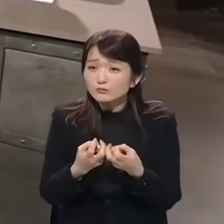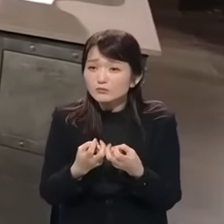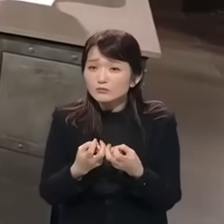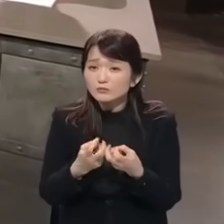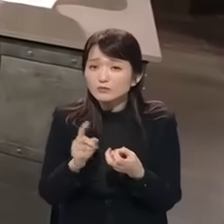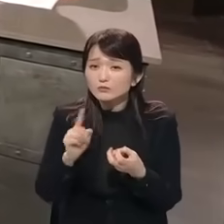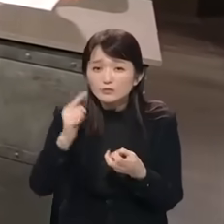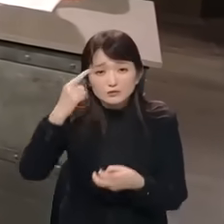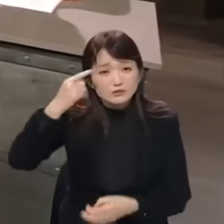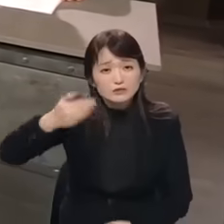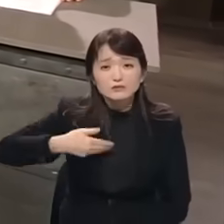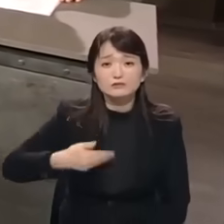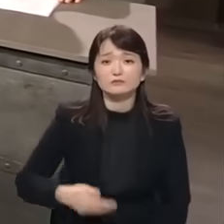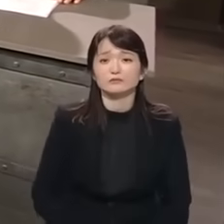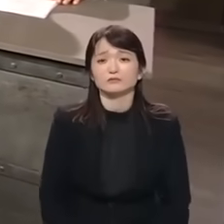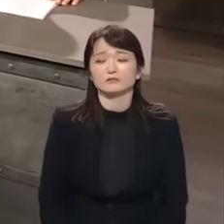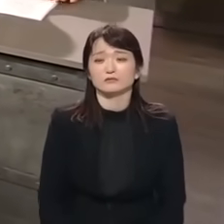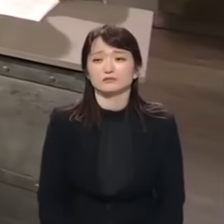저희한테